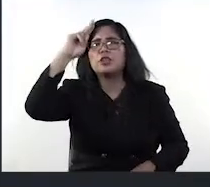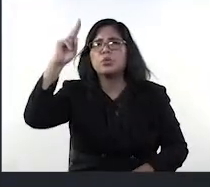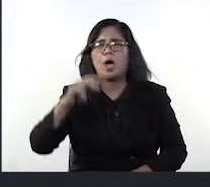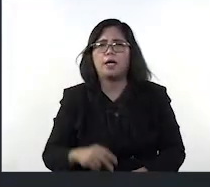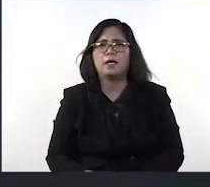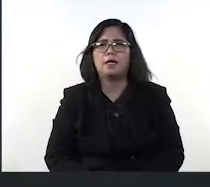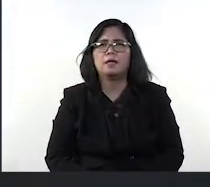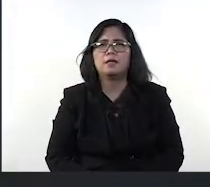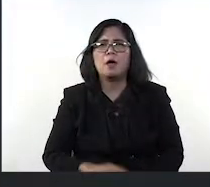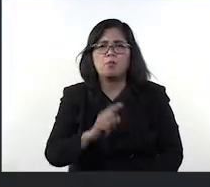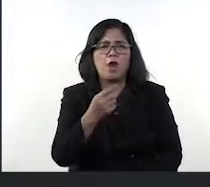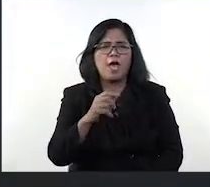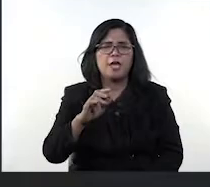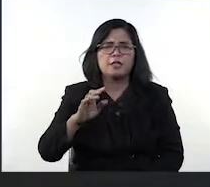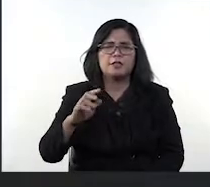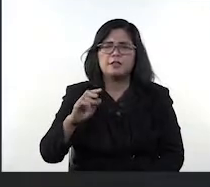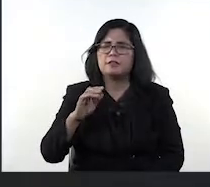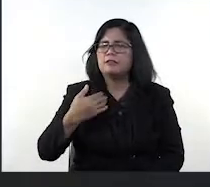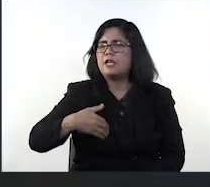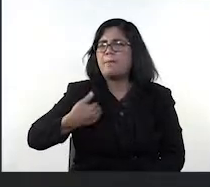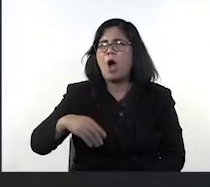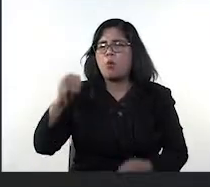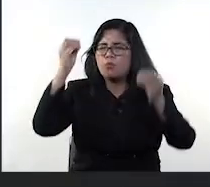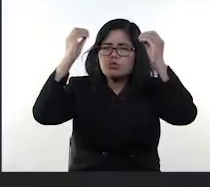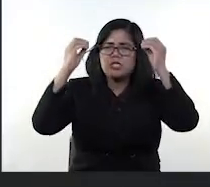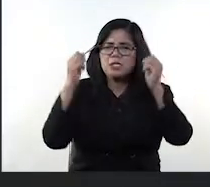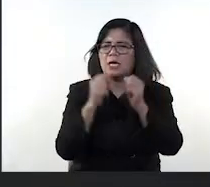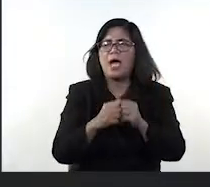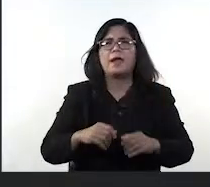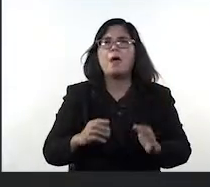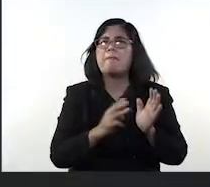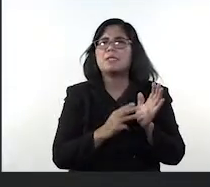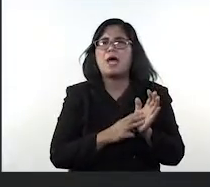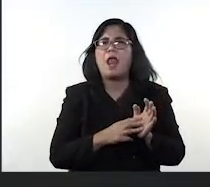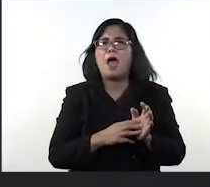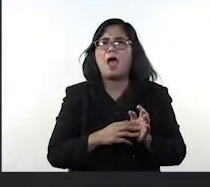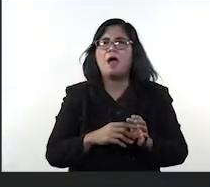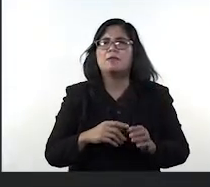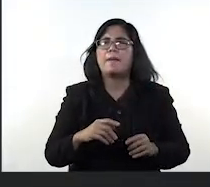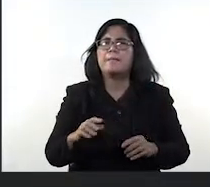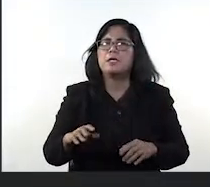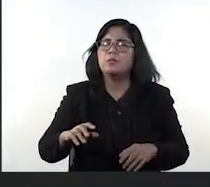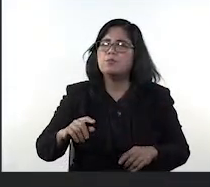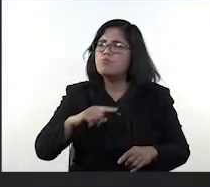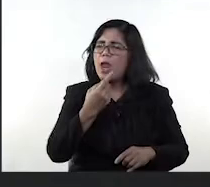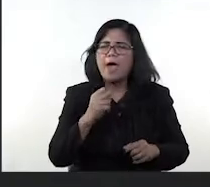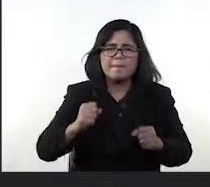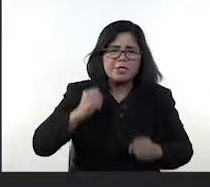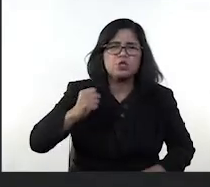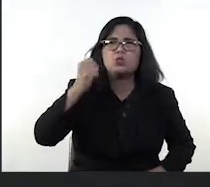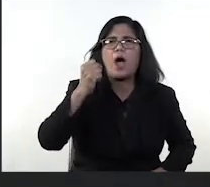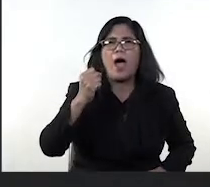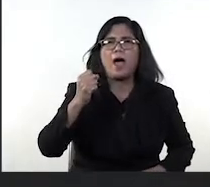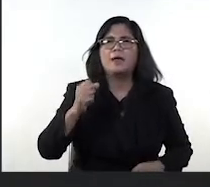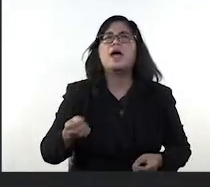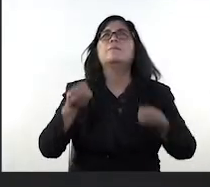Dan kita mulai enggak pusing Neng keadaan kita mulai berjuang dengan semangat sambil tetap berserah pada pimpinan Tuhan saya